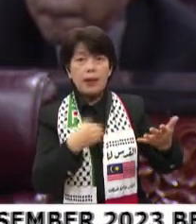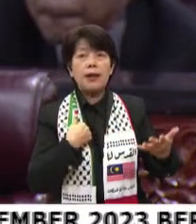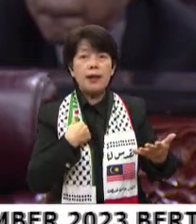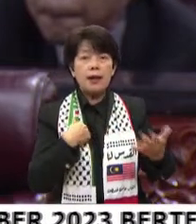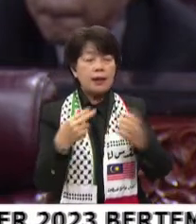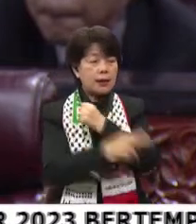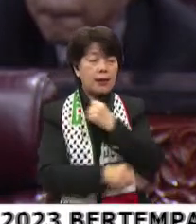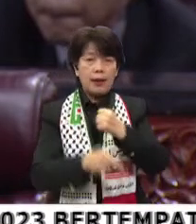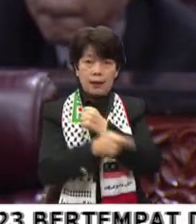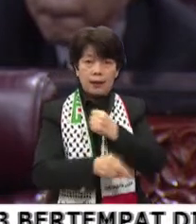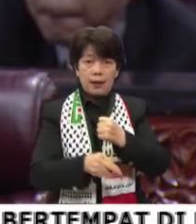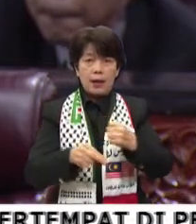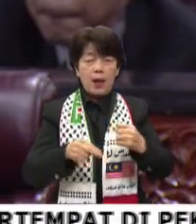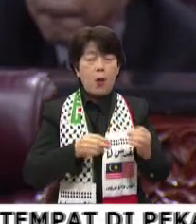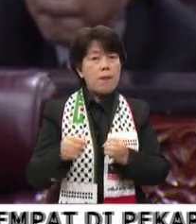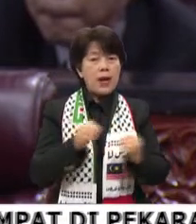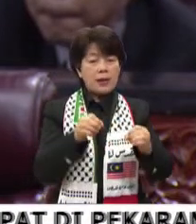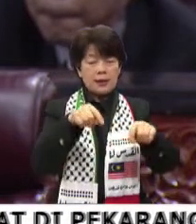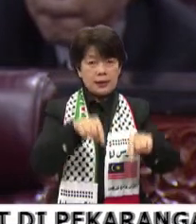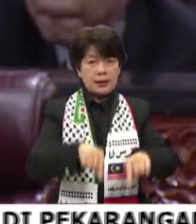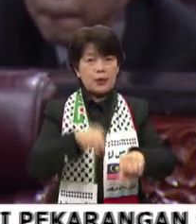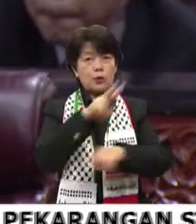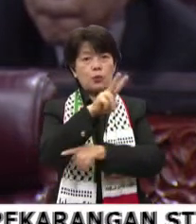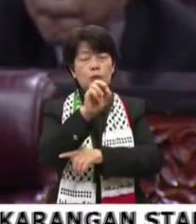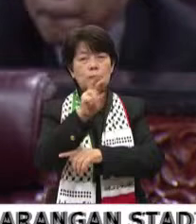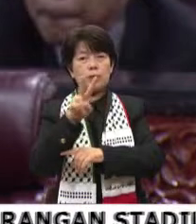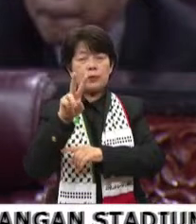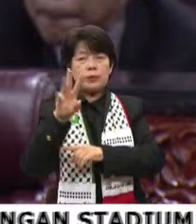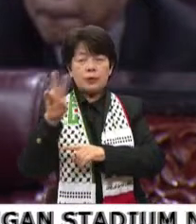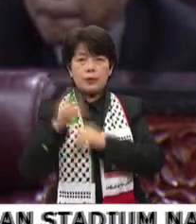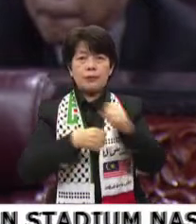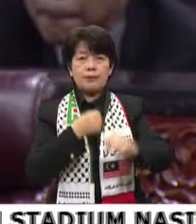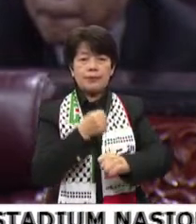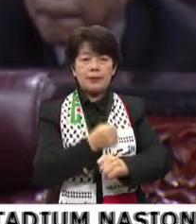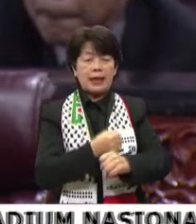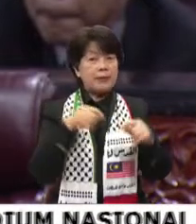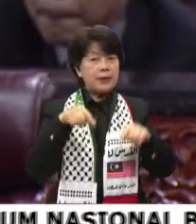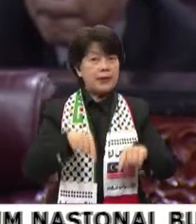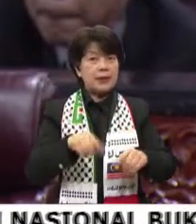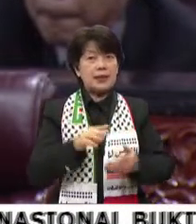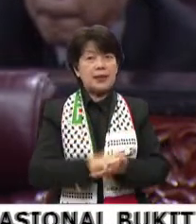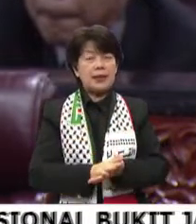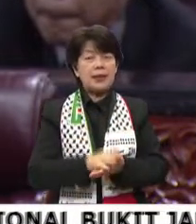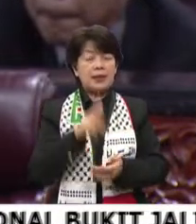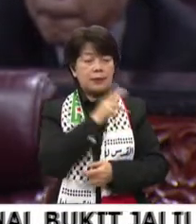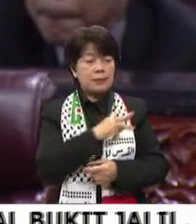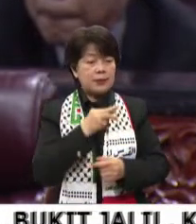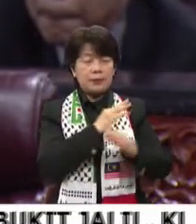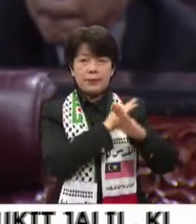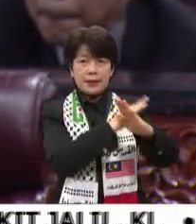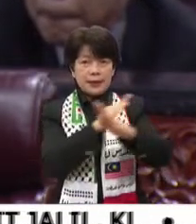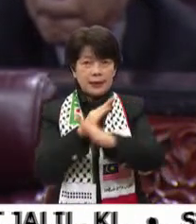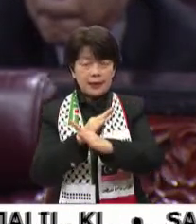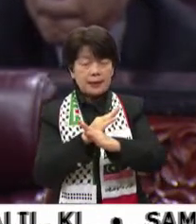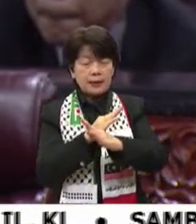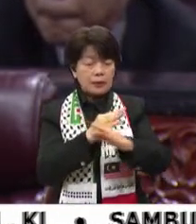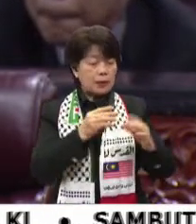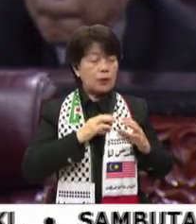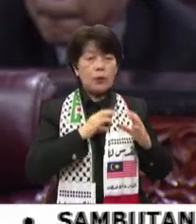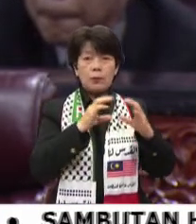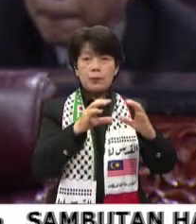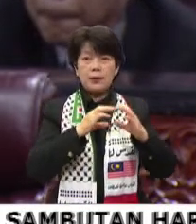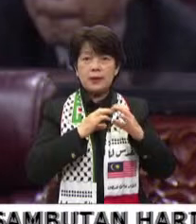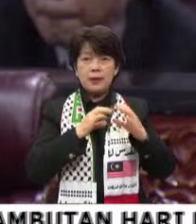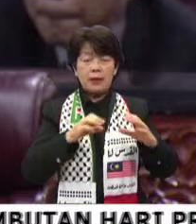penambatan operasinya kelak itu menjelang 2027 dalam hal ini Kementerian Pertahanan melalui tldm sentiasa komited